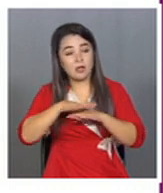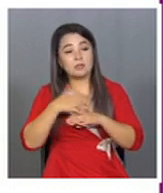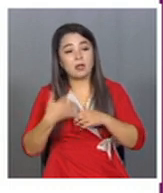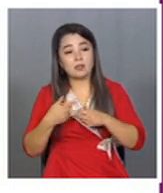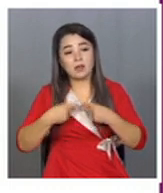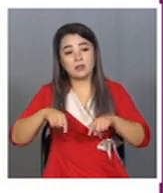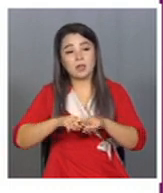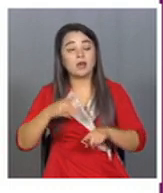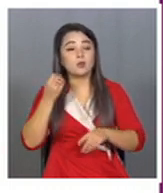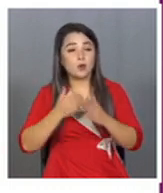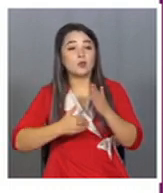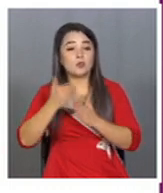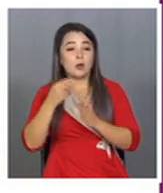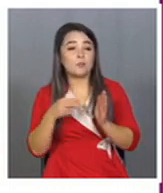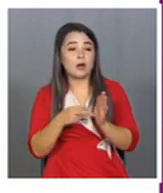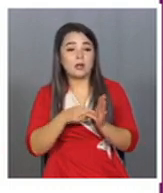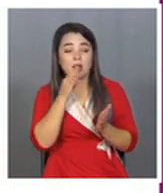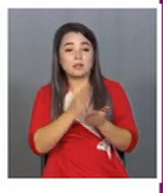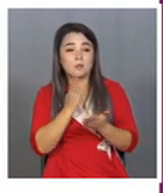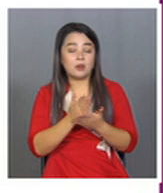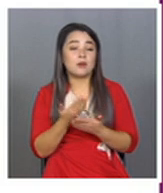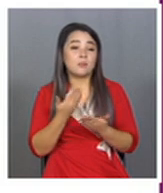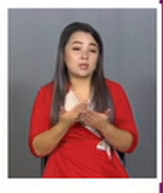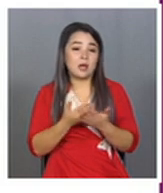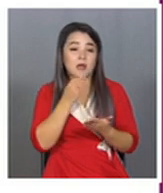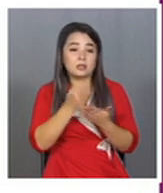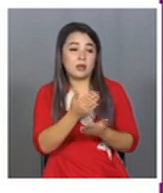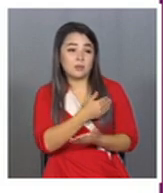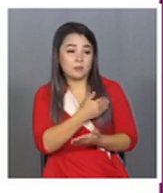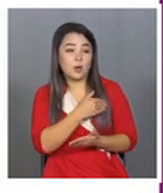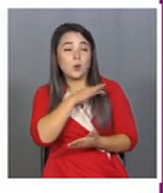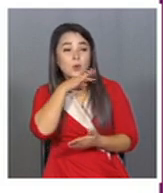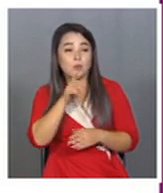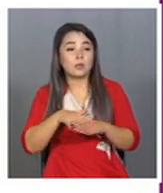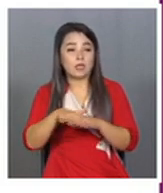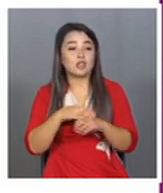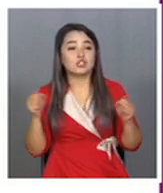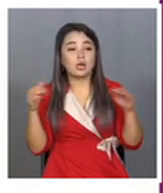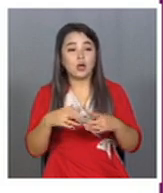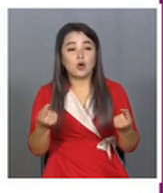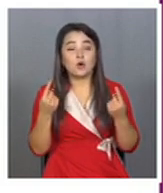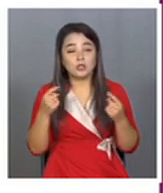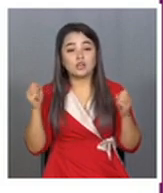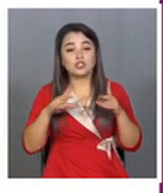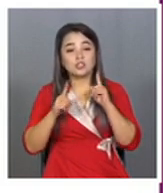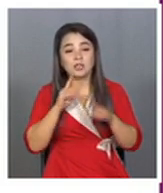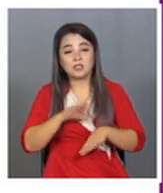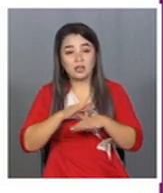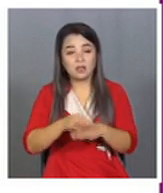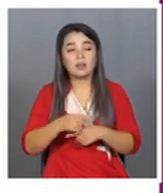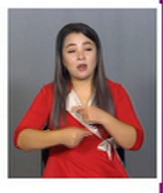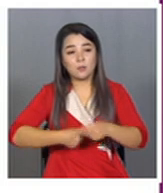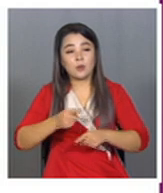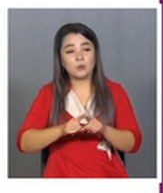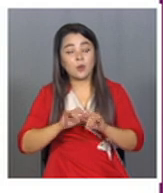арасында әлі де жоғары бағаланады. Мысал келтірер болсақ, көпшілік жиналған ұлы жиындар сән салтанатқа